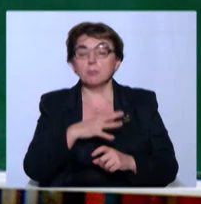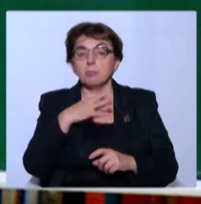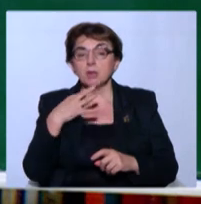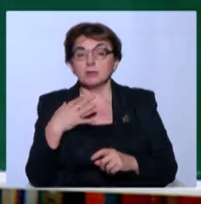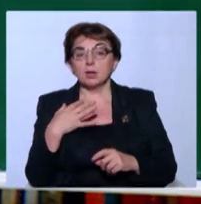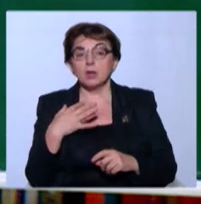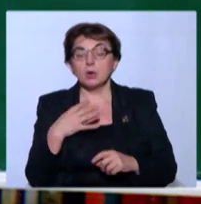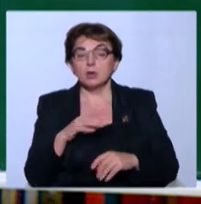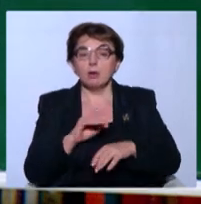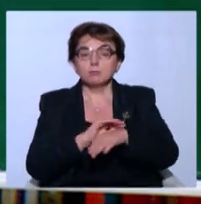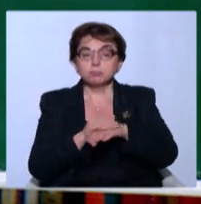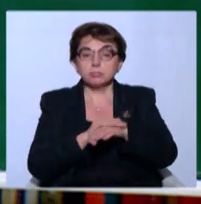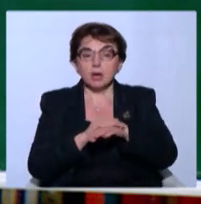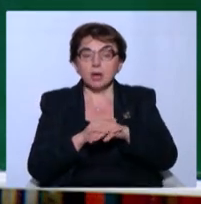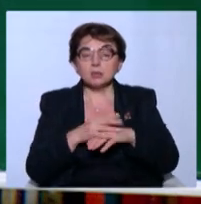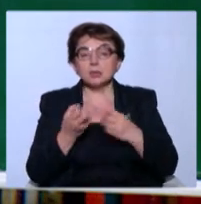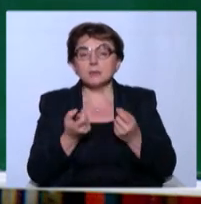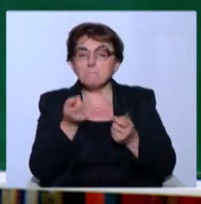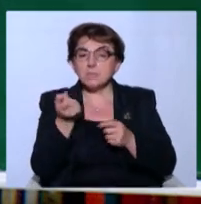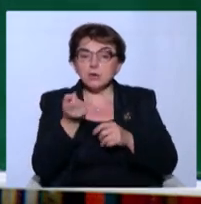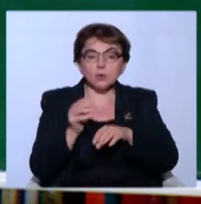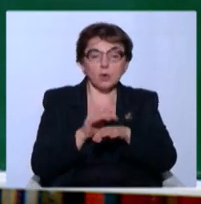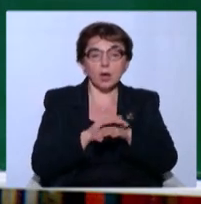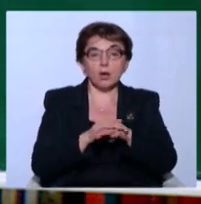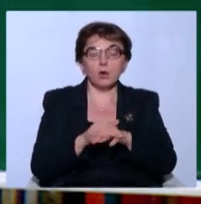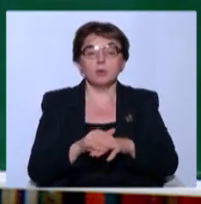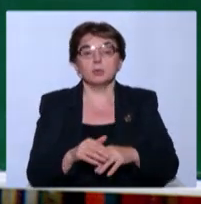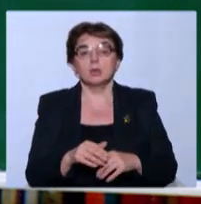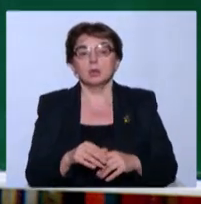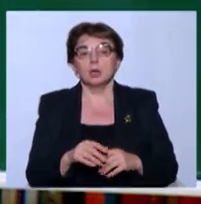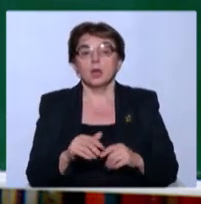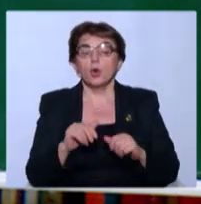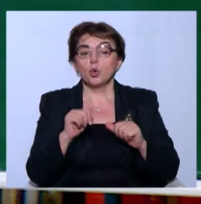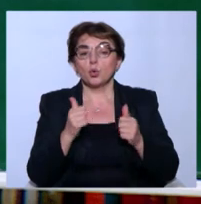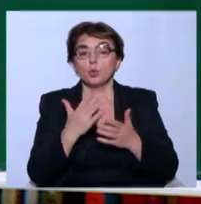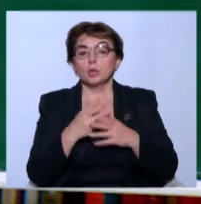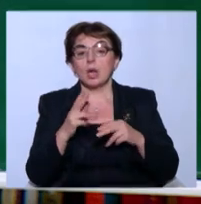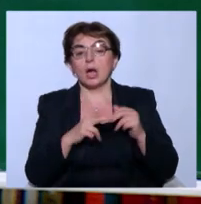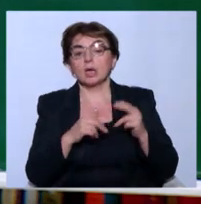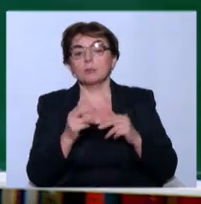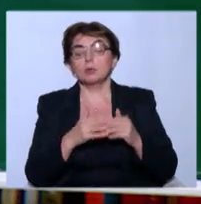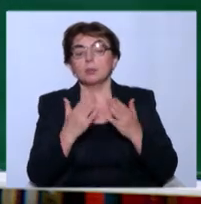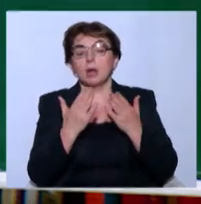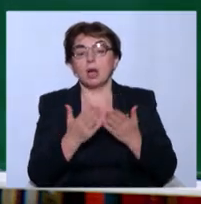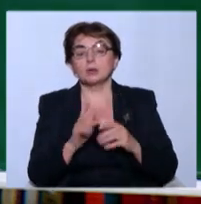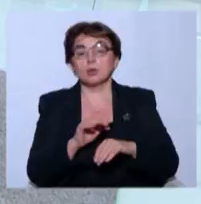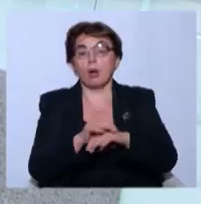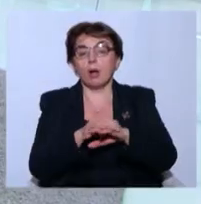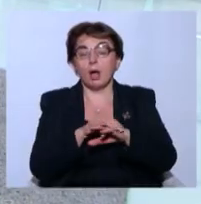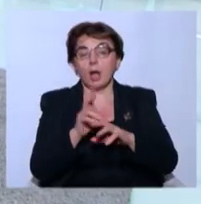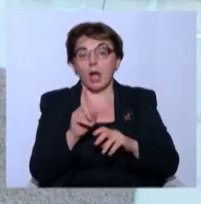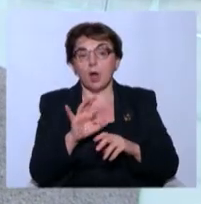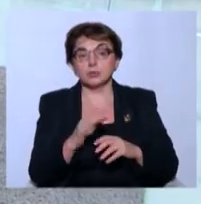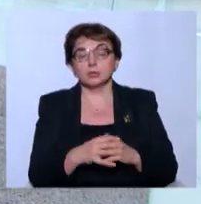ბევრი ხაოები და მიკროხაოები. ეხლა უნდა განვიხილოთ, როგორი აგებულება აქვს ხაოს.